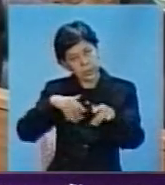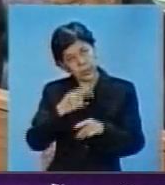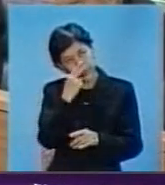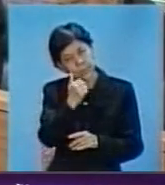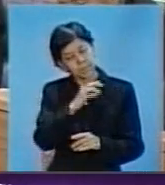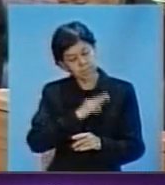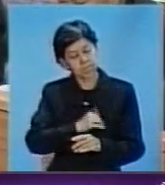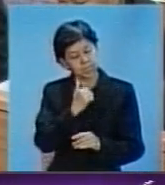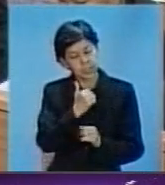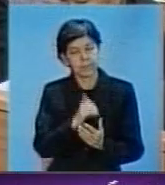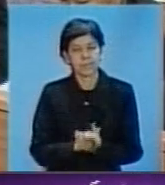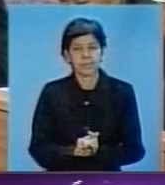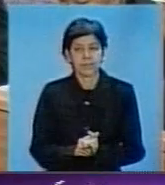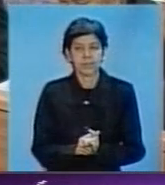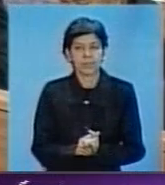ชาชน